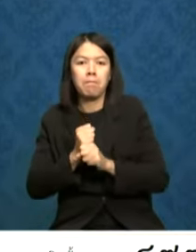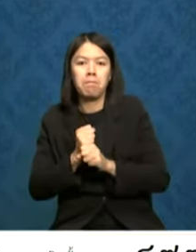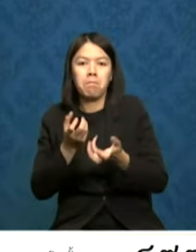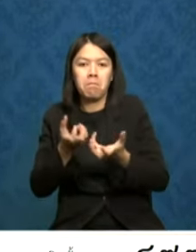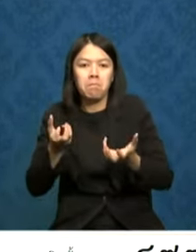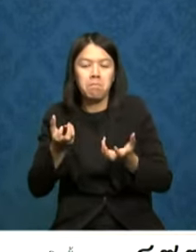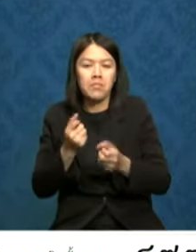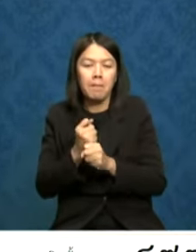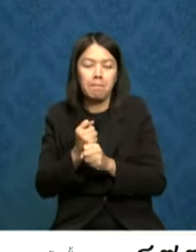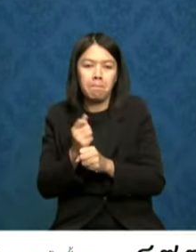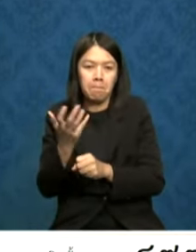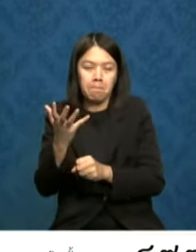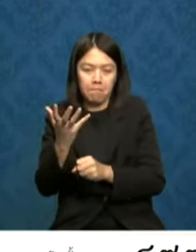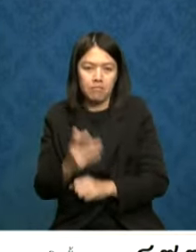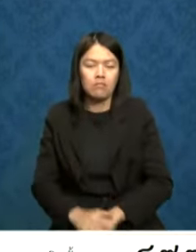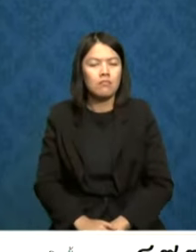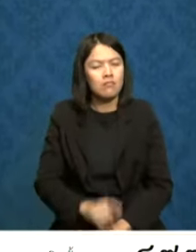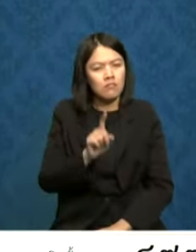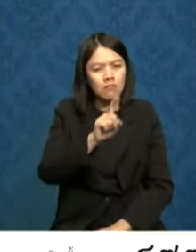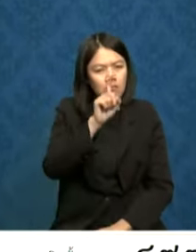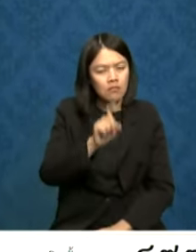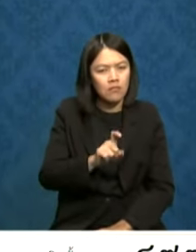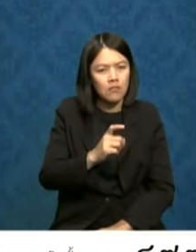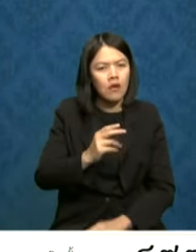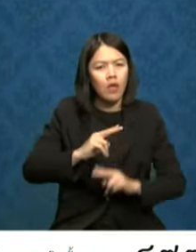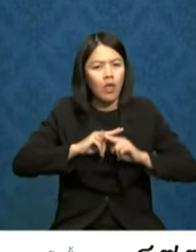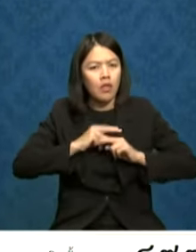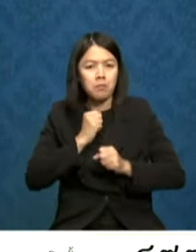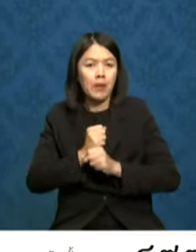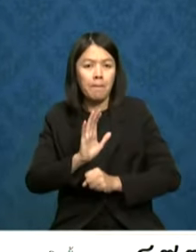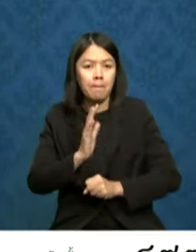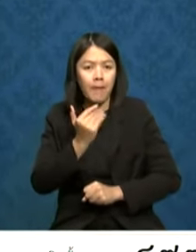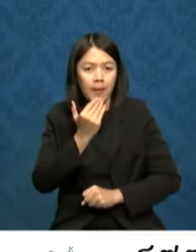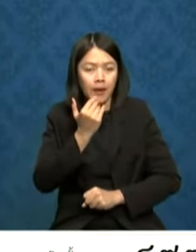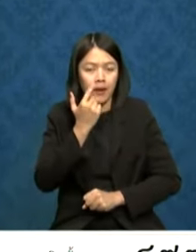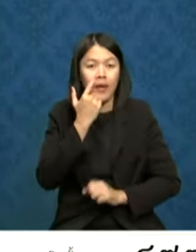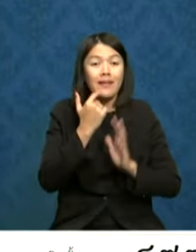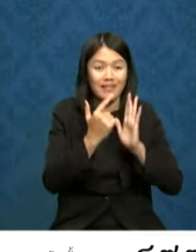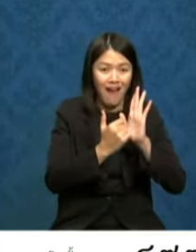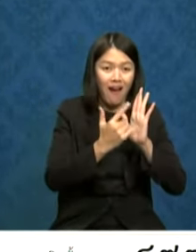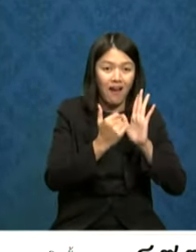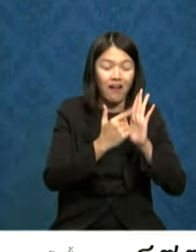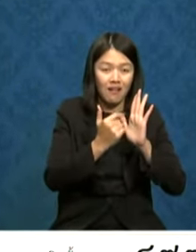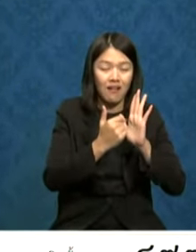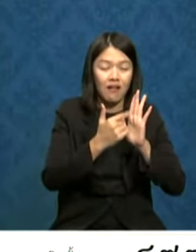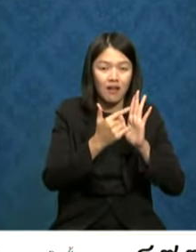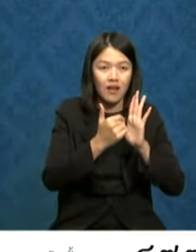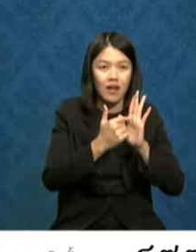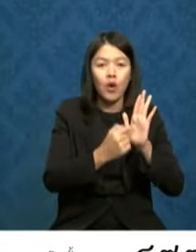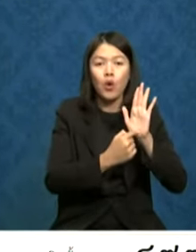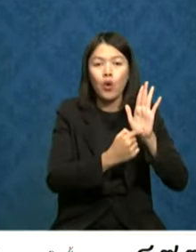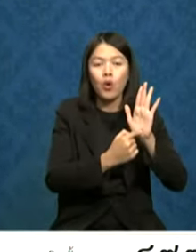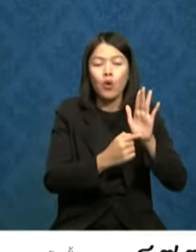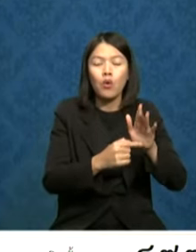ผลิตหลายคนตั้งคำถามครับว่าทำไมเอกชนไม่ผลิตนะครับซึ่งเป็นยานะครับอ่าเช่นยา